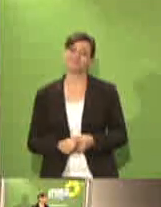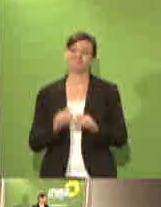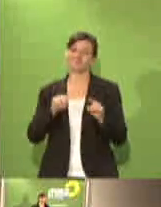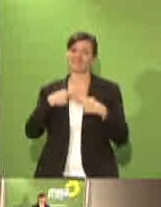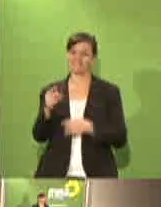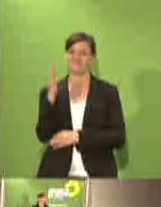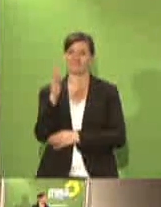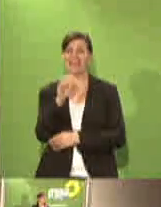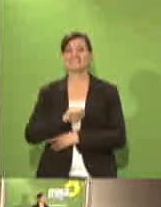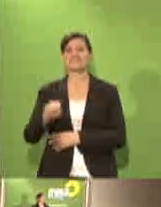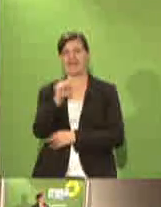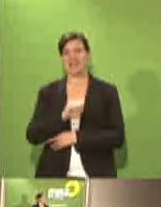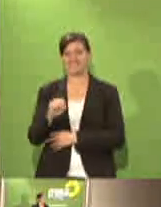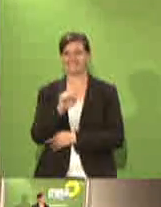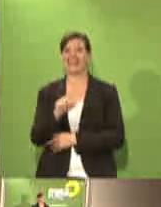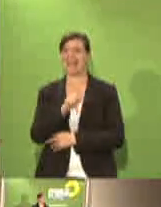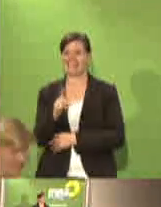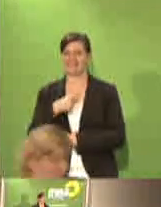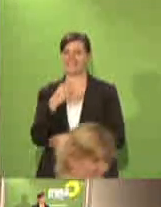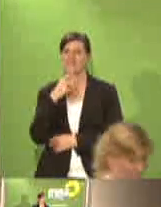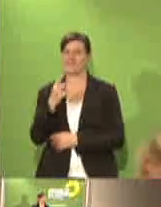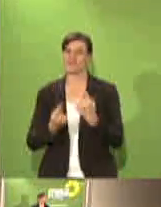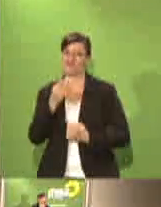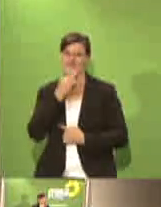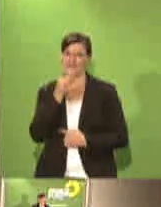Redner ist Sebastian Klick von der Grünen Jugend dran. Bitte schön, Sebastian.